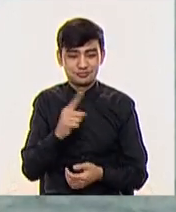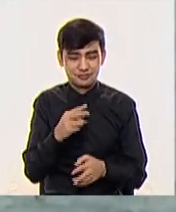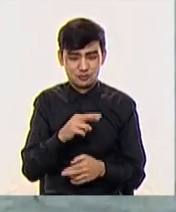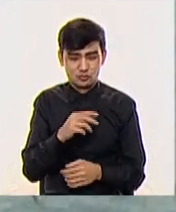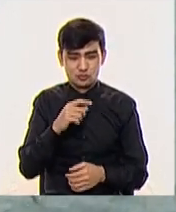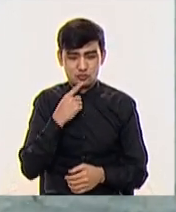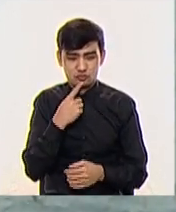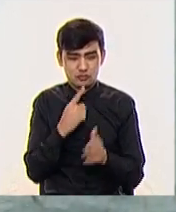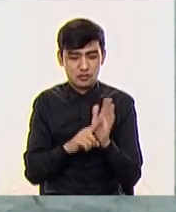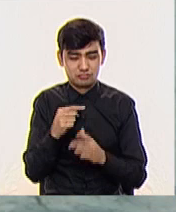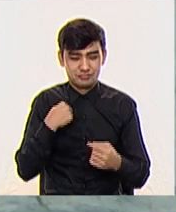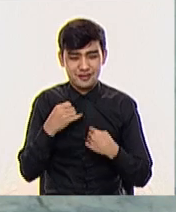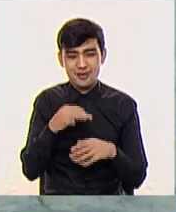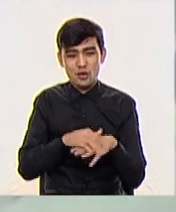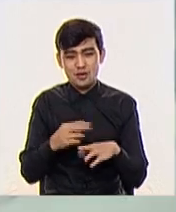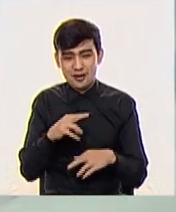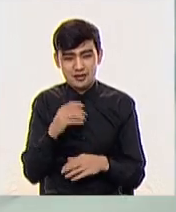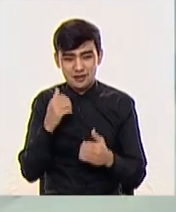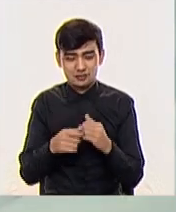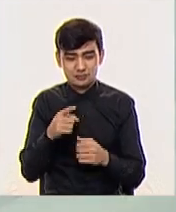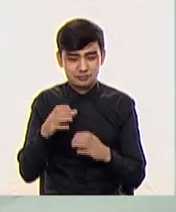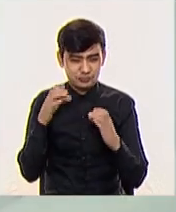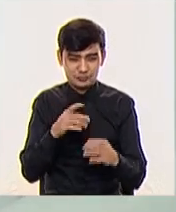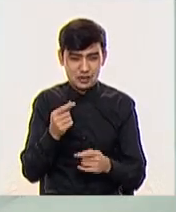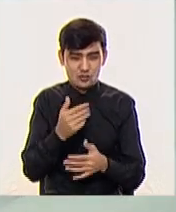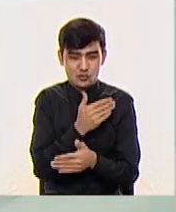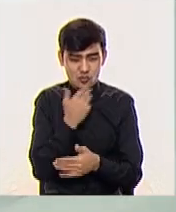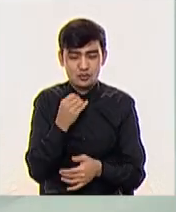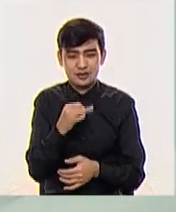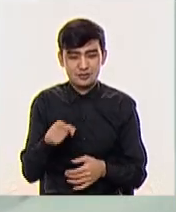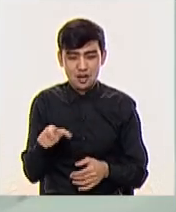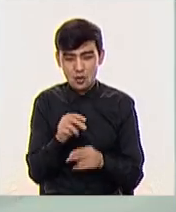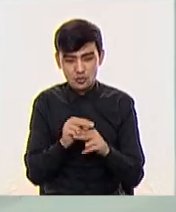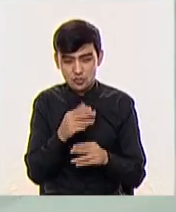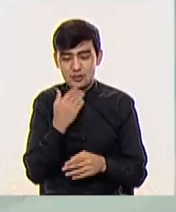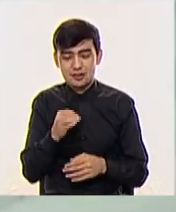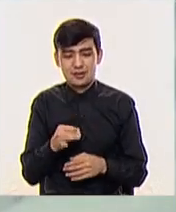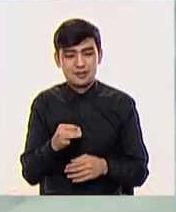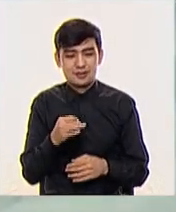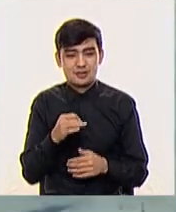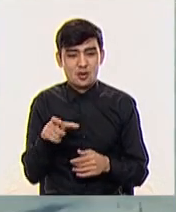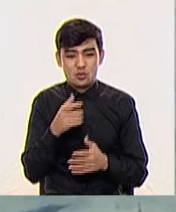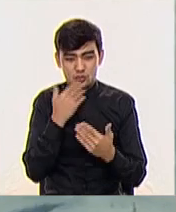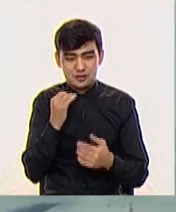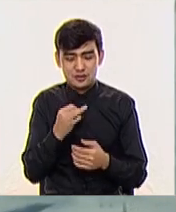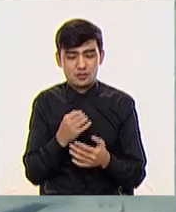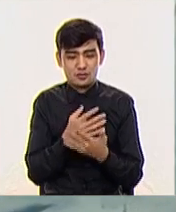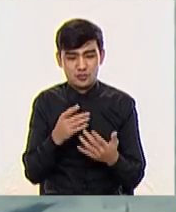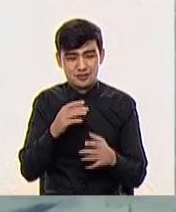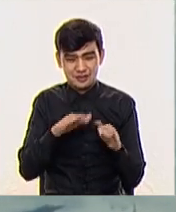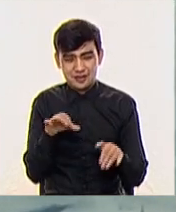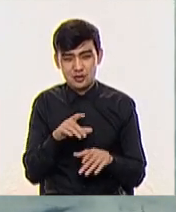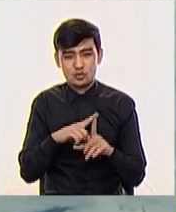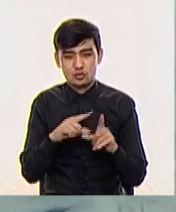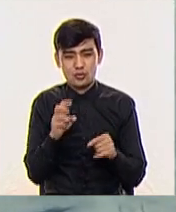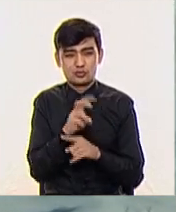қиындаған. Халықтың барлығына бірдей көлік жалдай беретін қаржы жоқ. Ақыры жол мен қоғамдық көліктің жоқтығынан қазір кейбір оқушылар